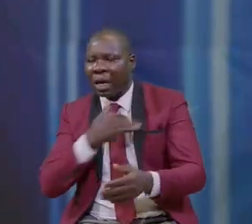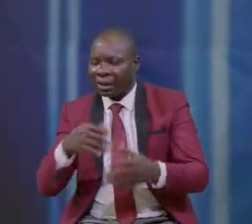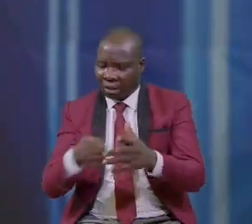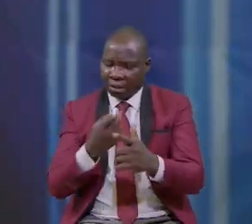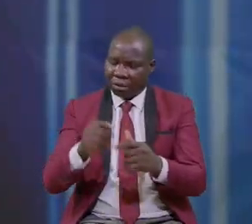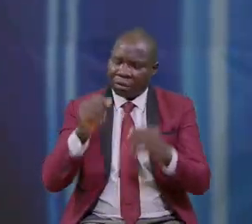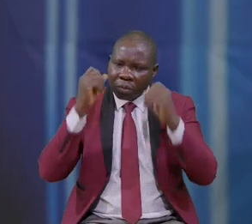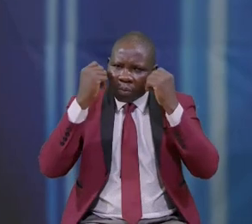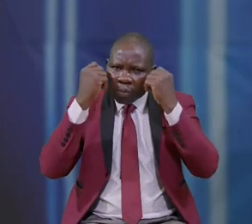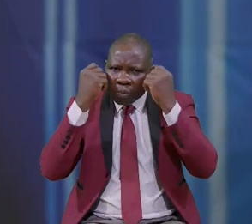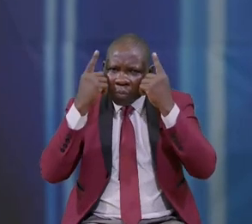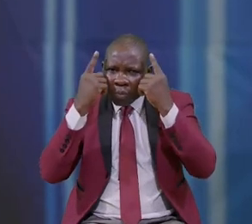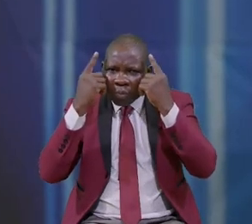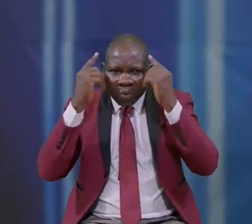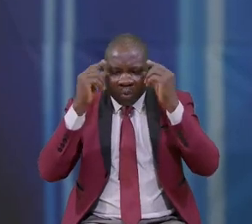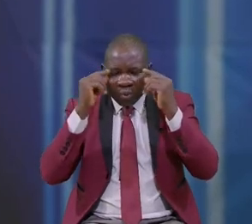demandes